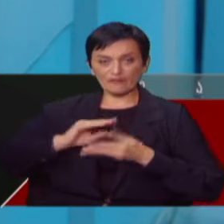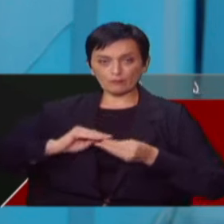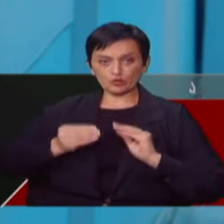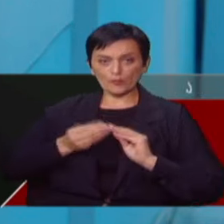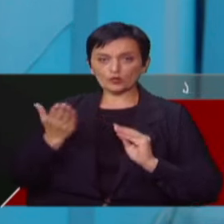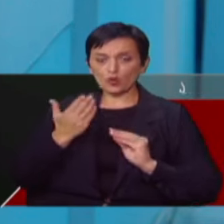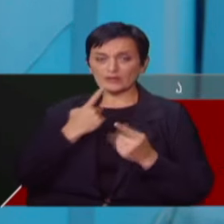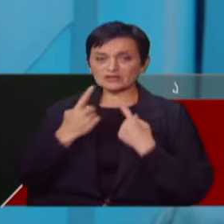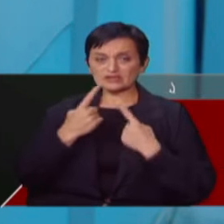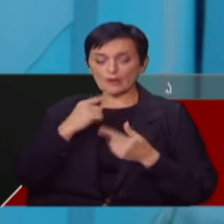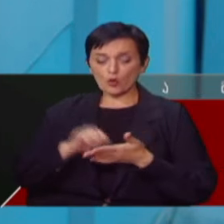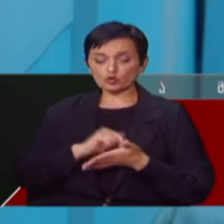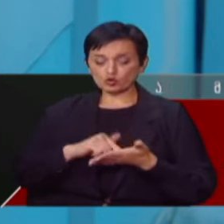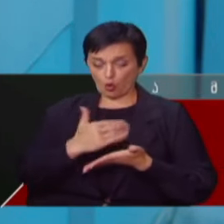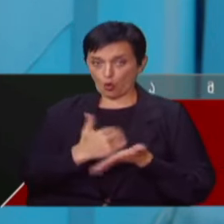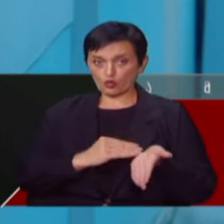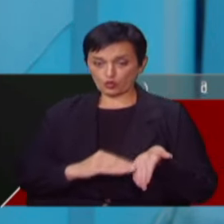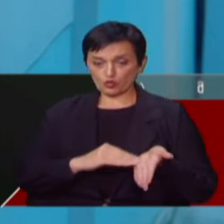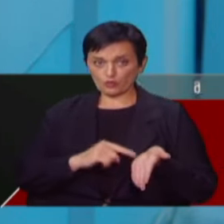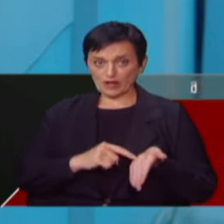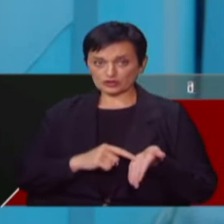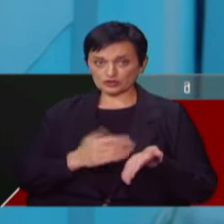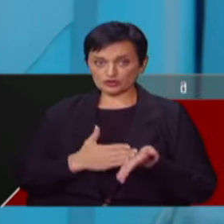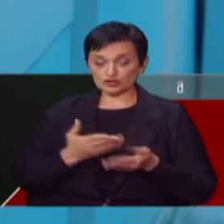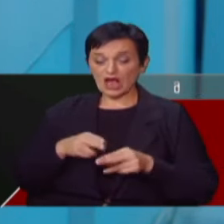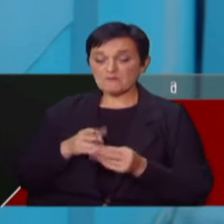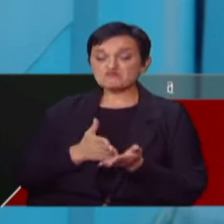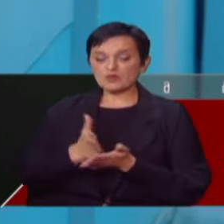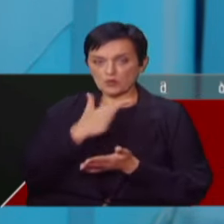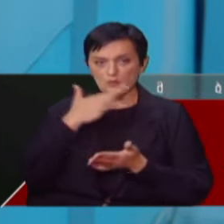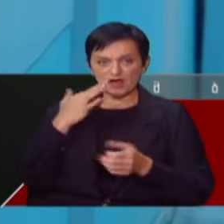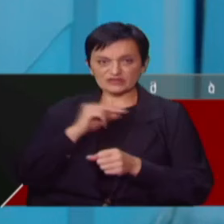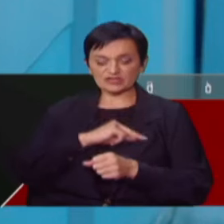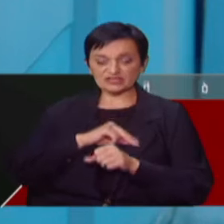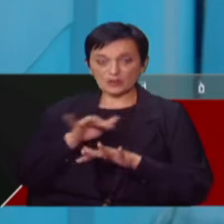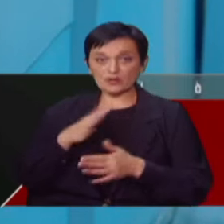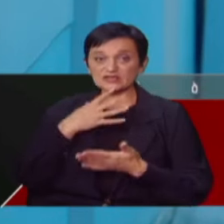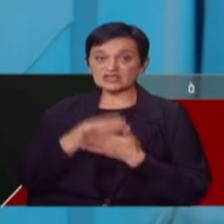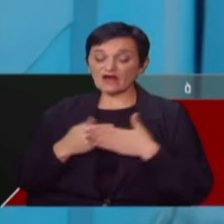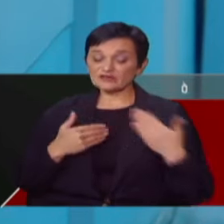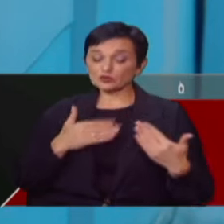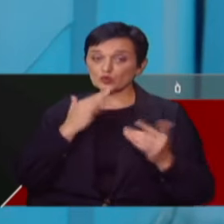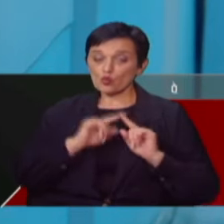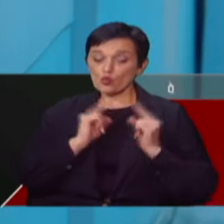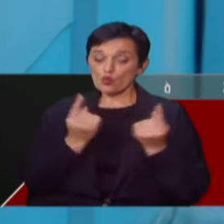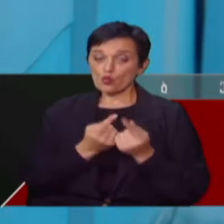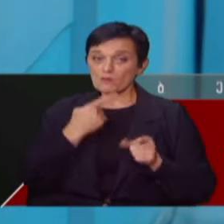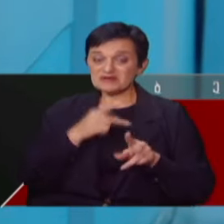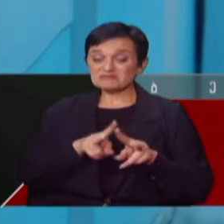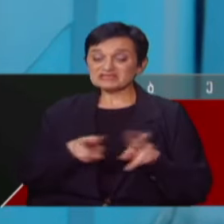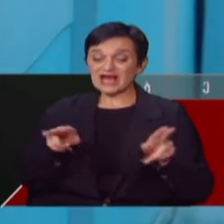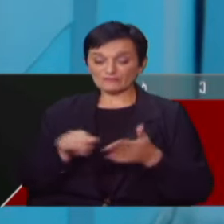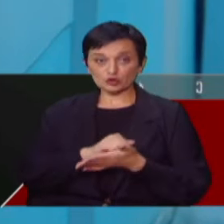გამოწვევებზე, რომელზეც საუბარია დოკუმენტში, და ამბობენ, რომ ამ მიმართულებითაც ბევრია სამუშაო. თავის მხრივ უმრავლესობა კი ამბობს, რომ